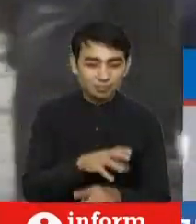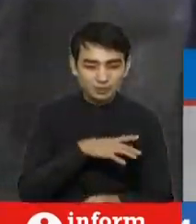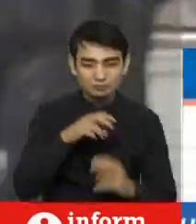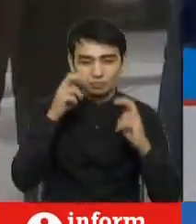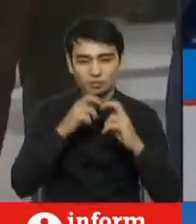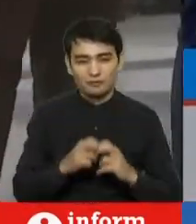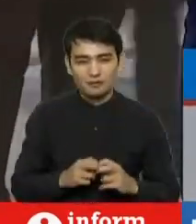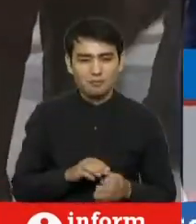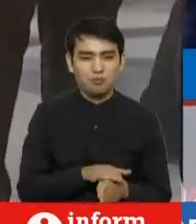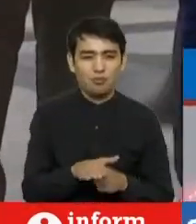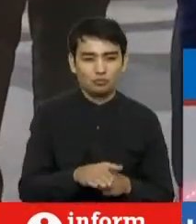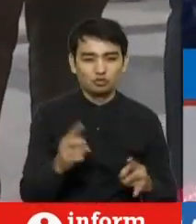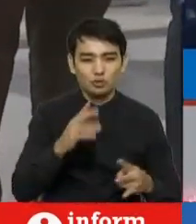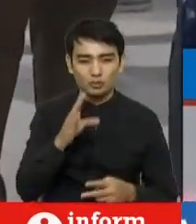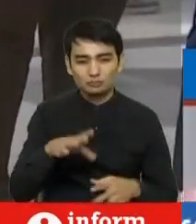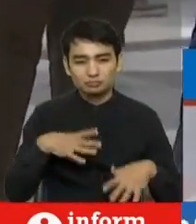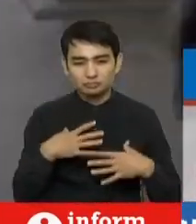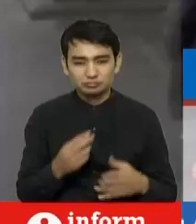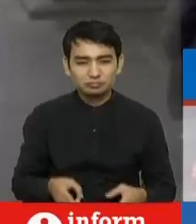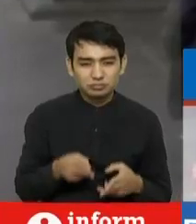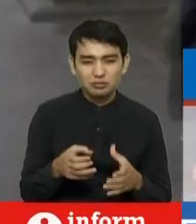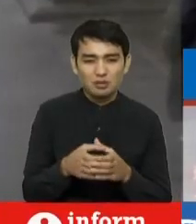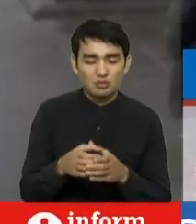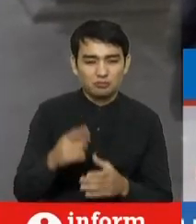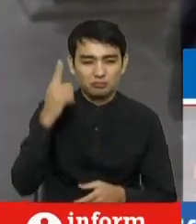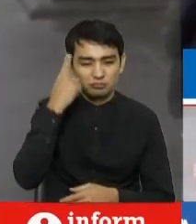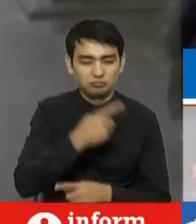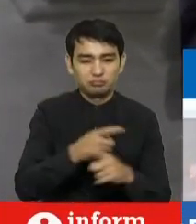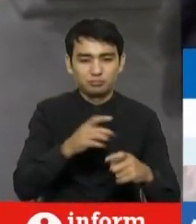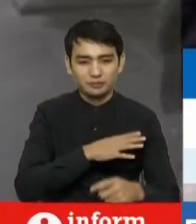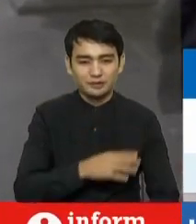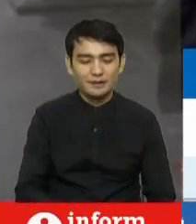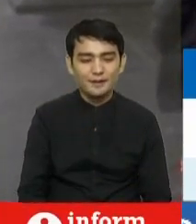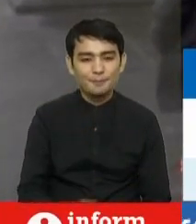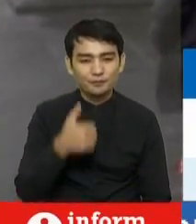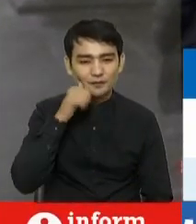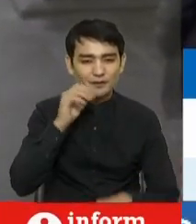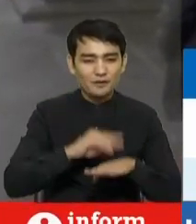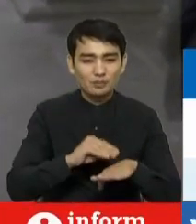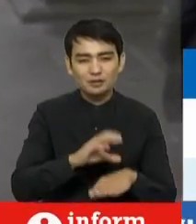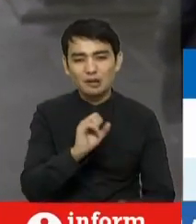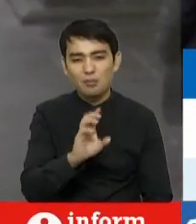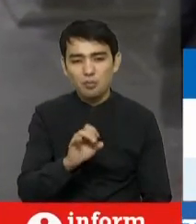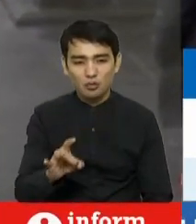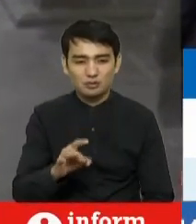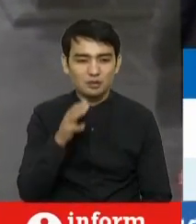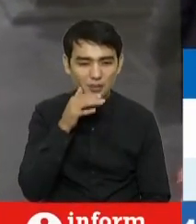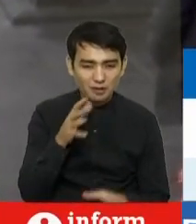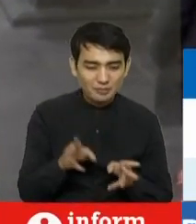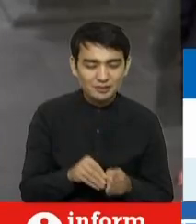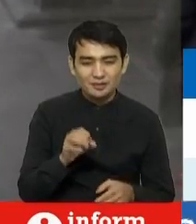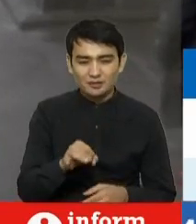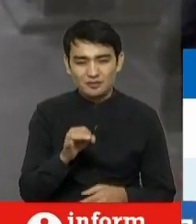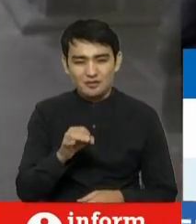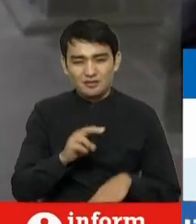воскресенье поступила информация о подготовке теракта со вчерашнего вечера собор охраняют собаками Мы также просим